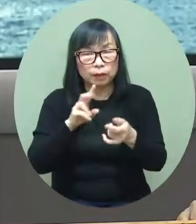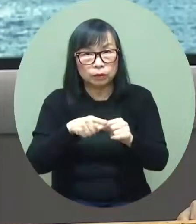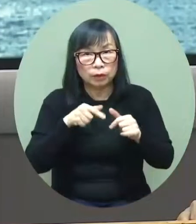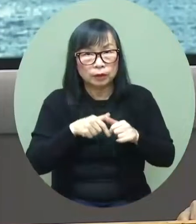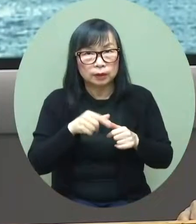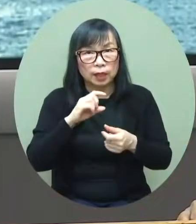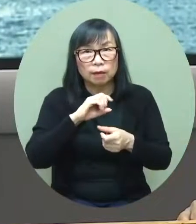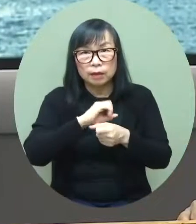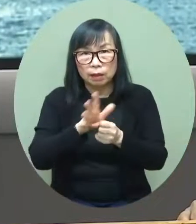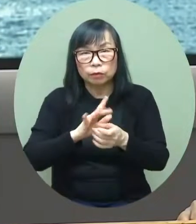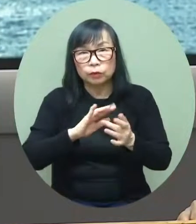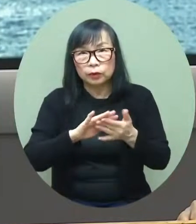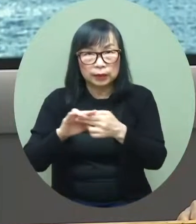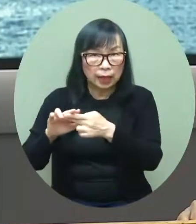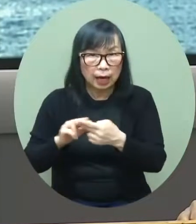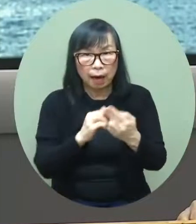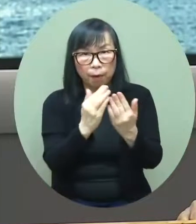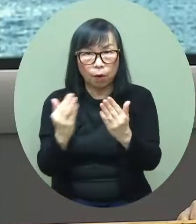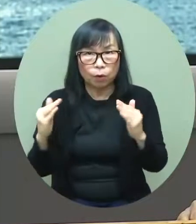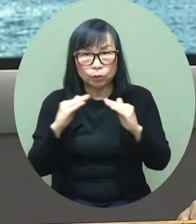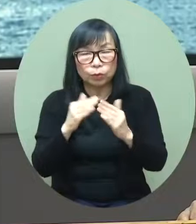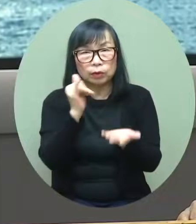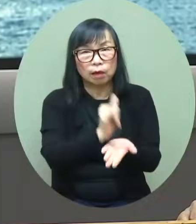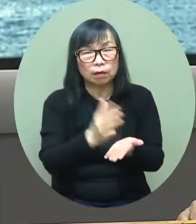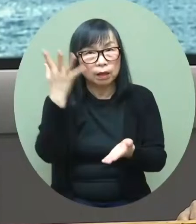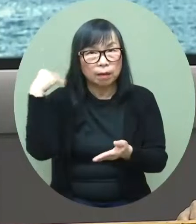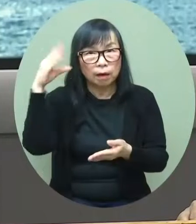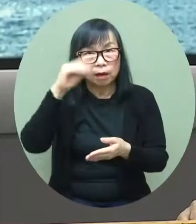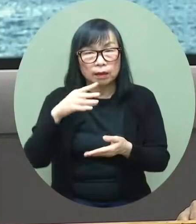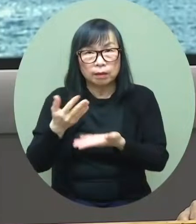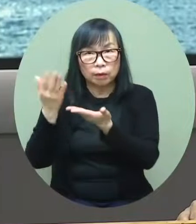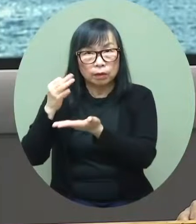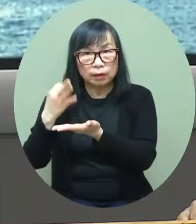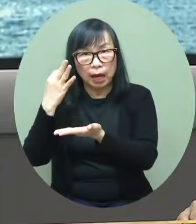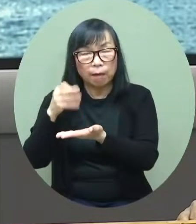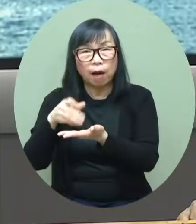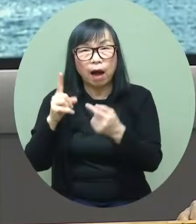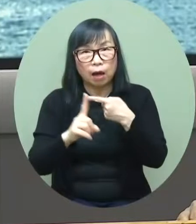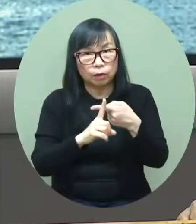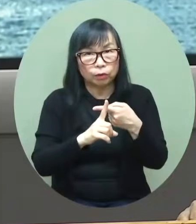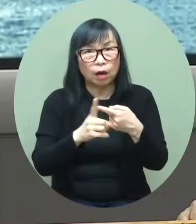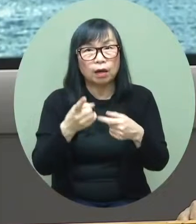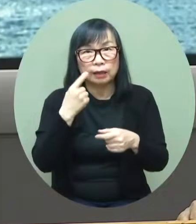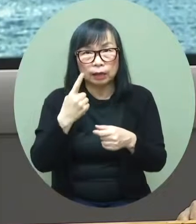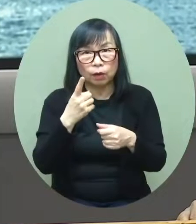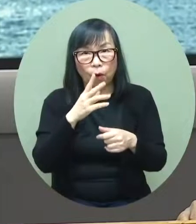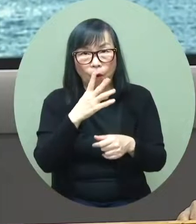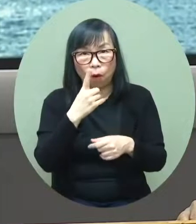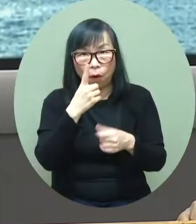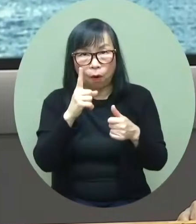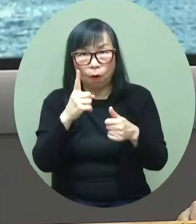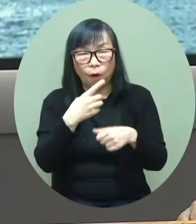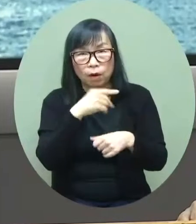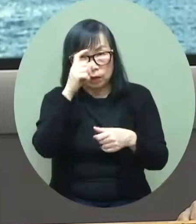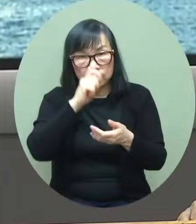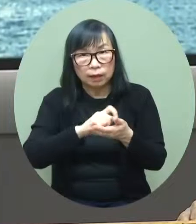和新冠治療中心亞博館留醫的。昨晚呈報了3名的病人，他情況危殆，一名是沒有任何的疫苗記錄，